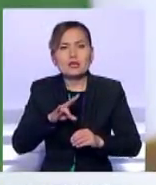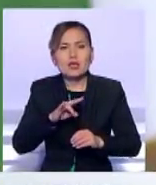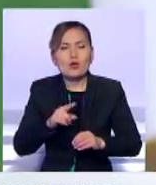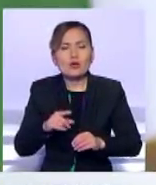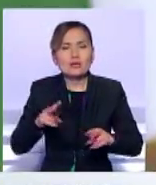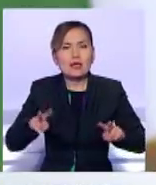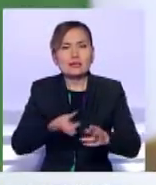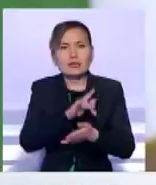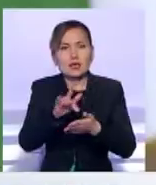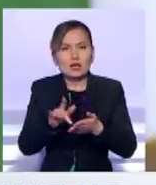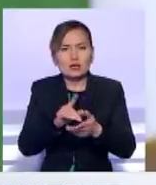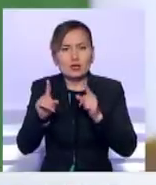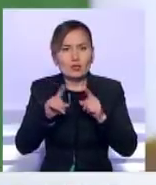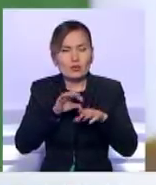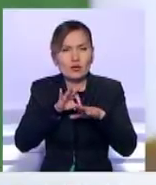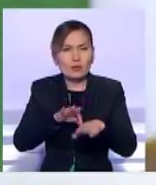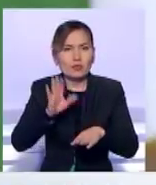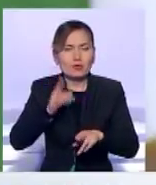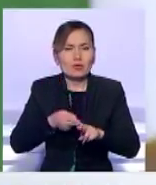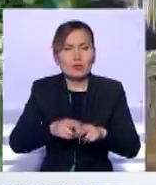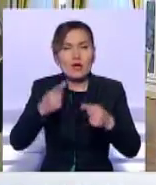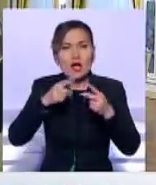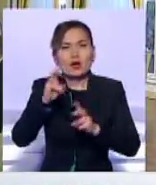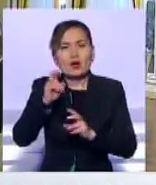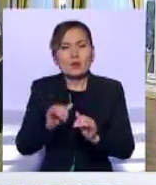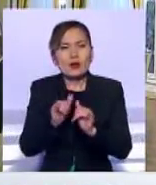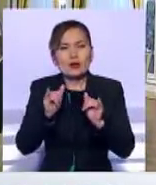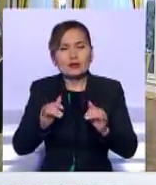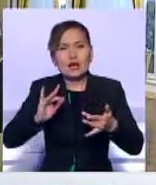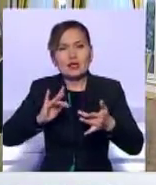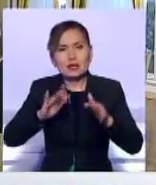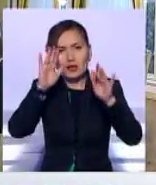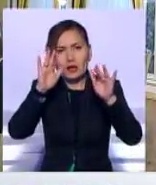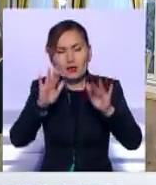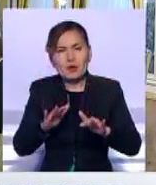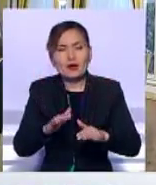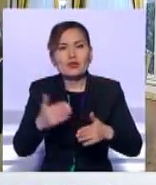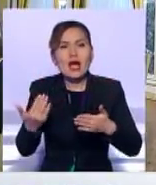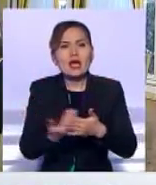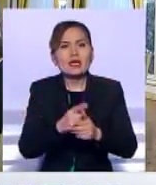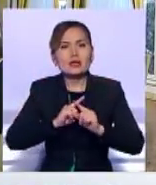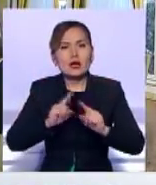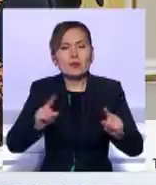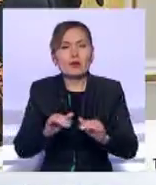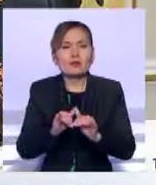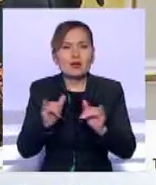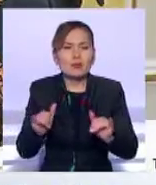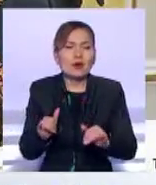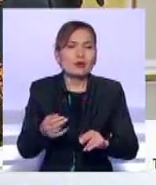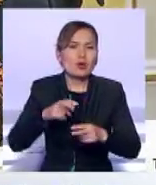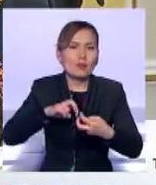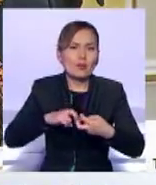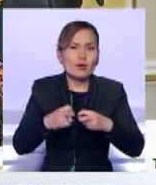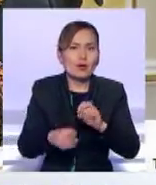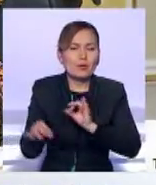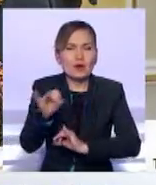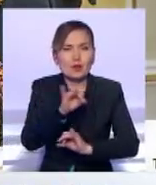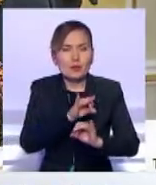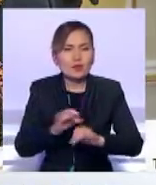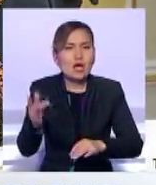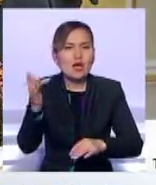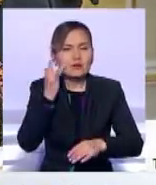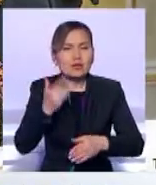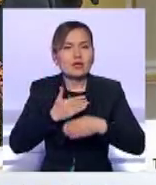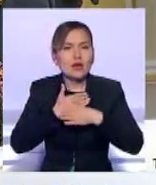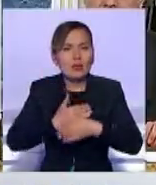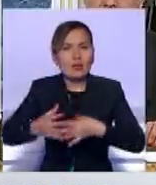қаласында ұйымдастырылды. Тараптар индустрияландыру, цифрландыру және инновацияны дамыту мәселелерін жан-жақты талқылап, мәдени-гуманитарлық